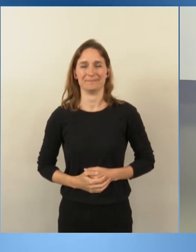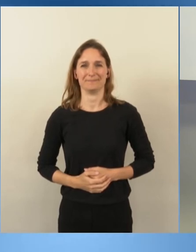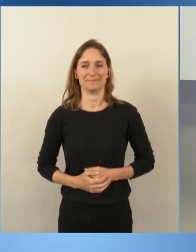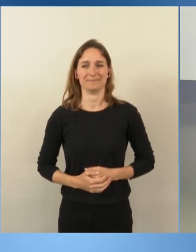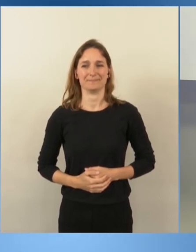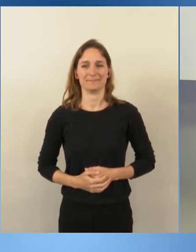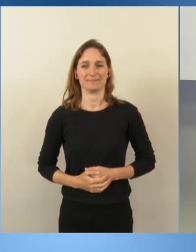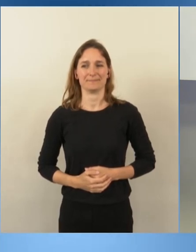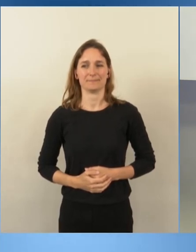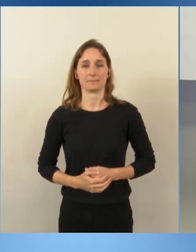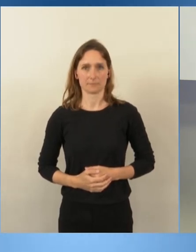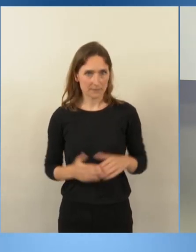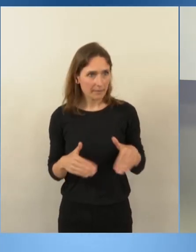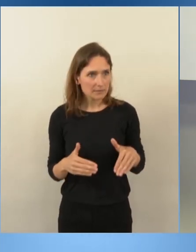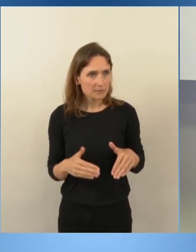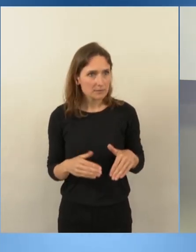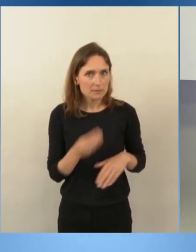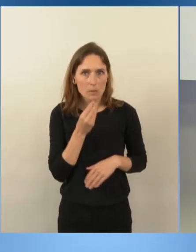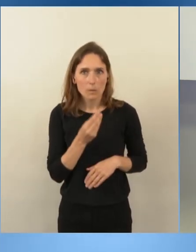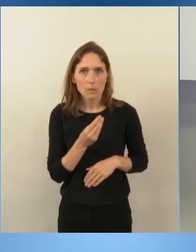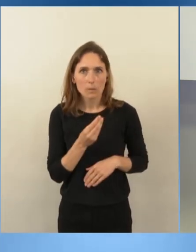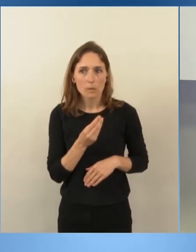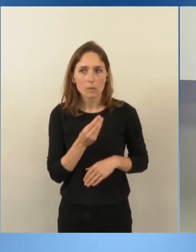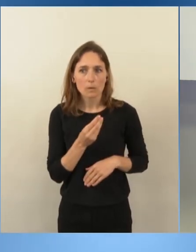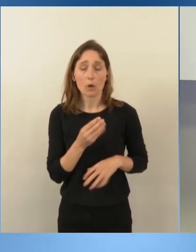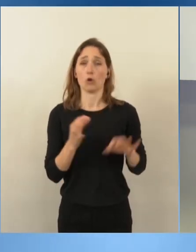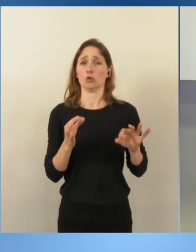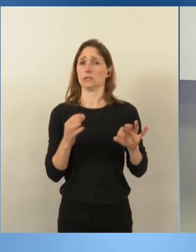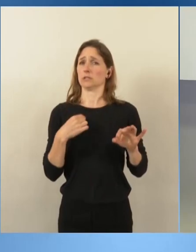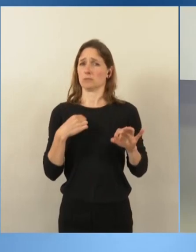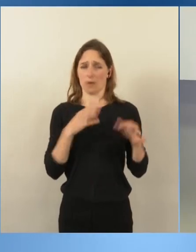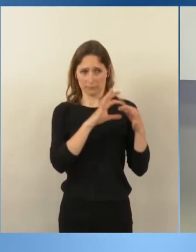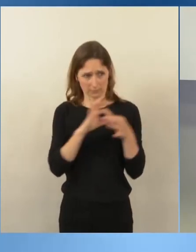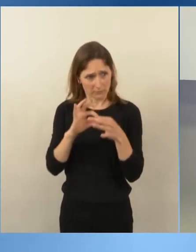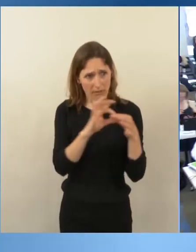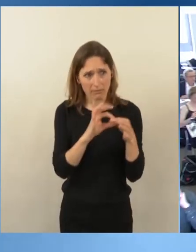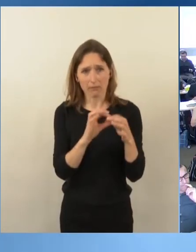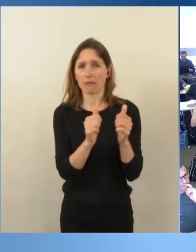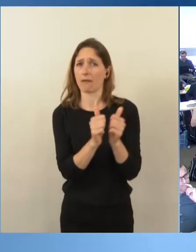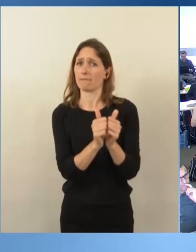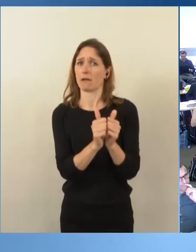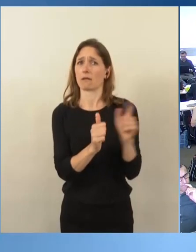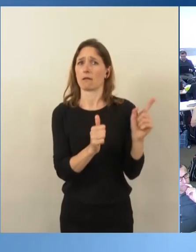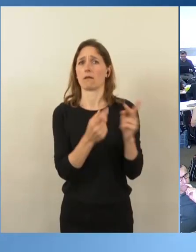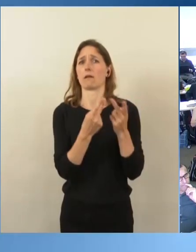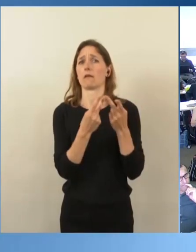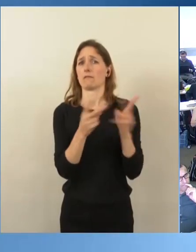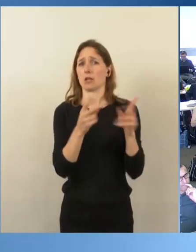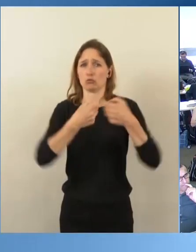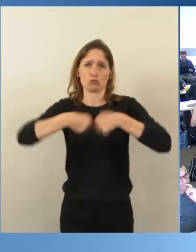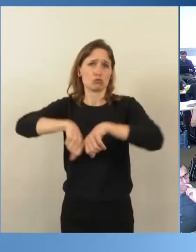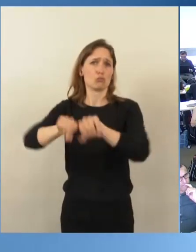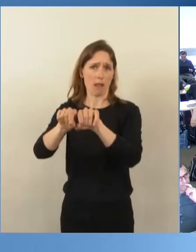ça marche ou pas tiens à manifester aussi sa solidarité évidemment à l'égard de la ville jumelle